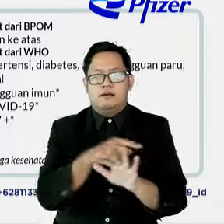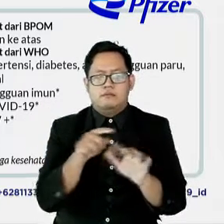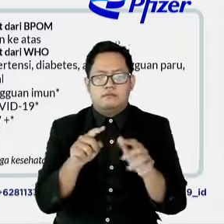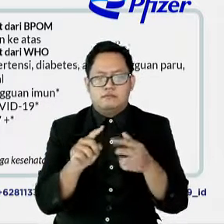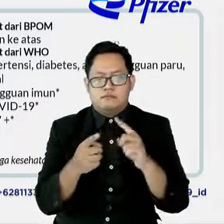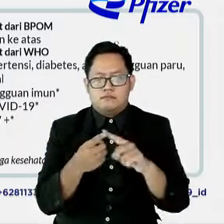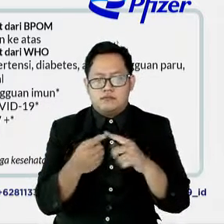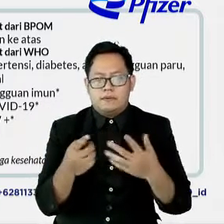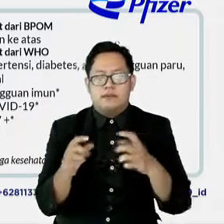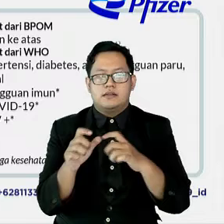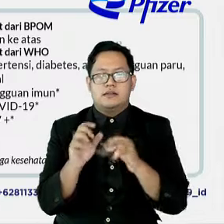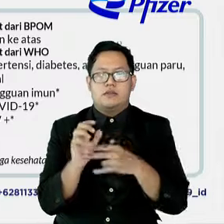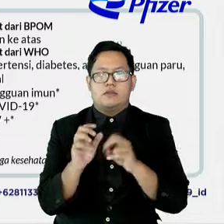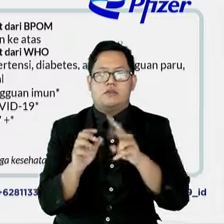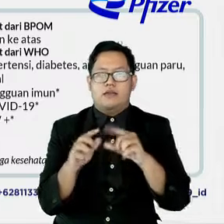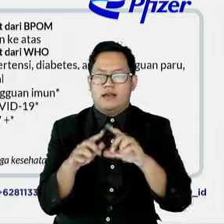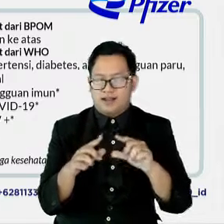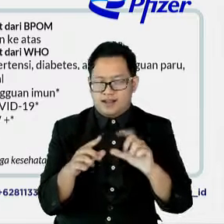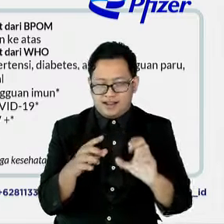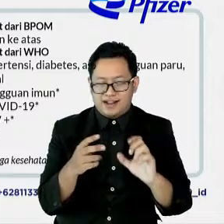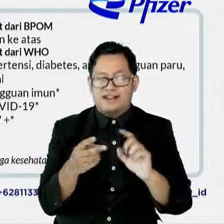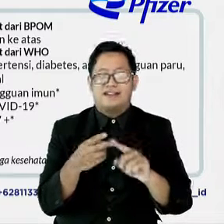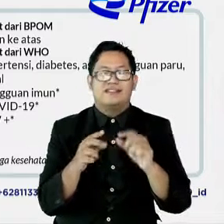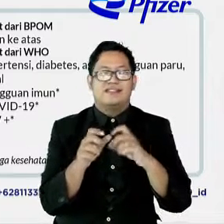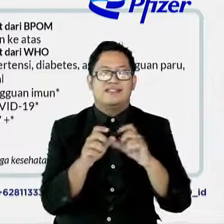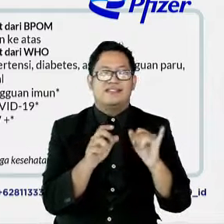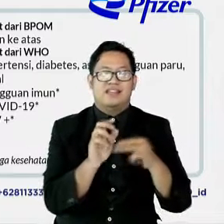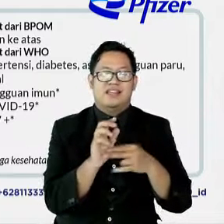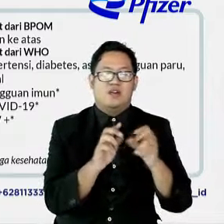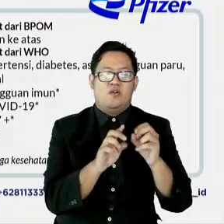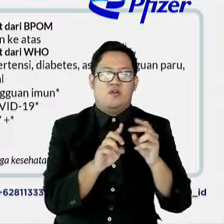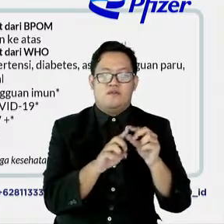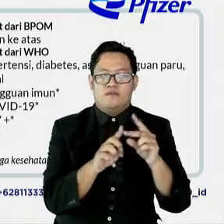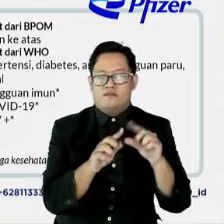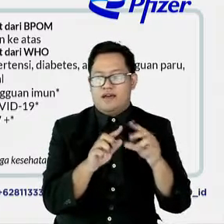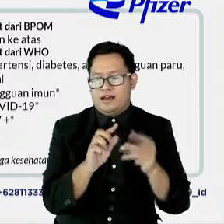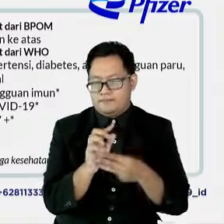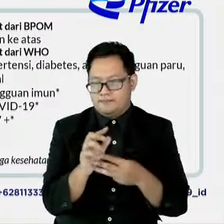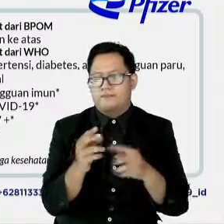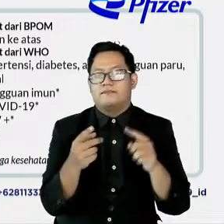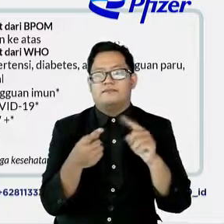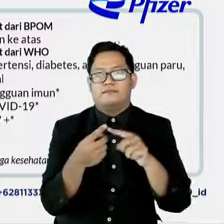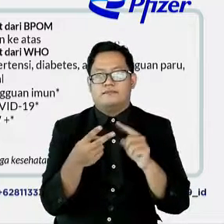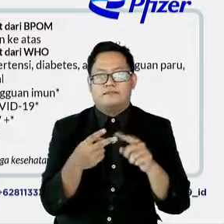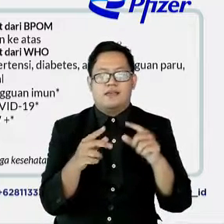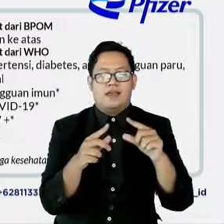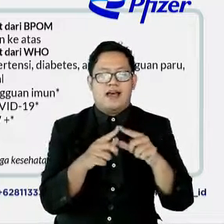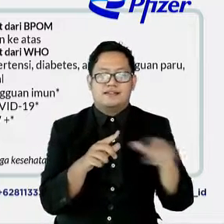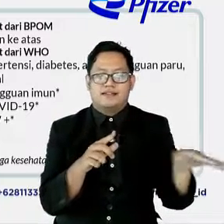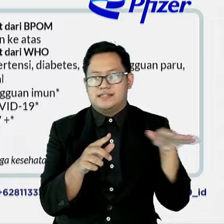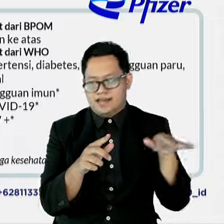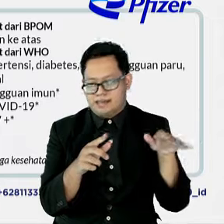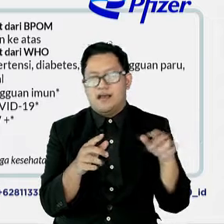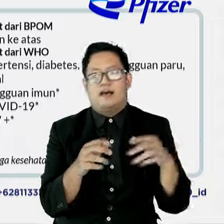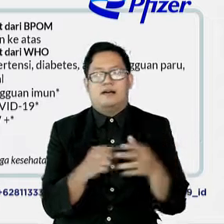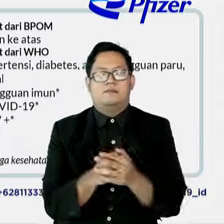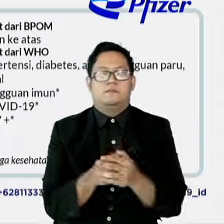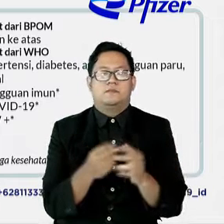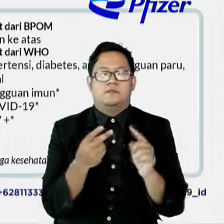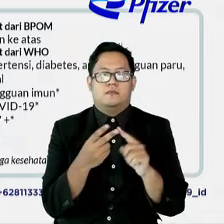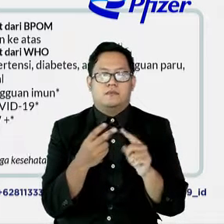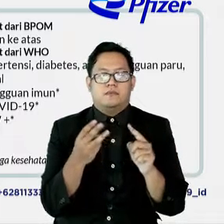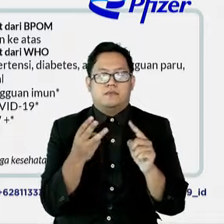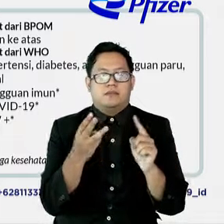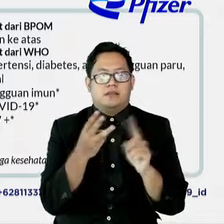sinopec dance Innova yang tergolong vaksin inaktif astrazeneca yang tergolong vaksin vektor